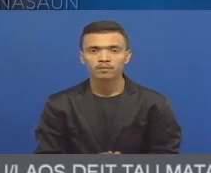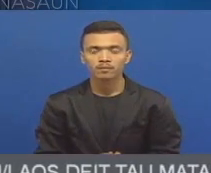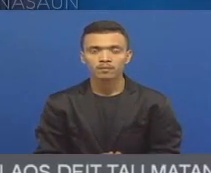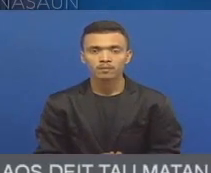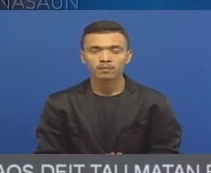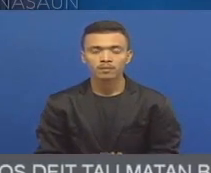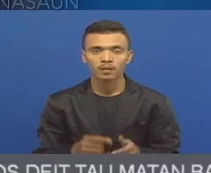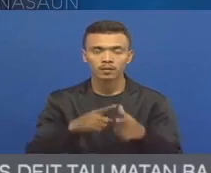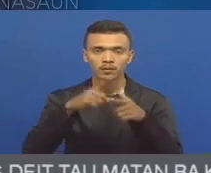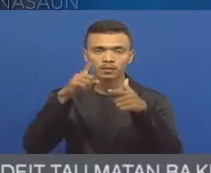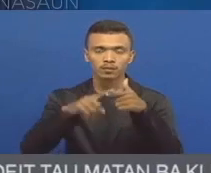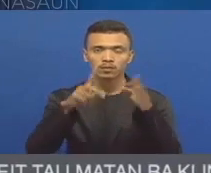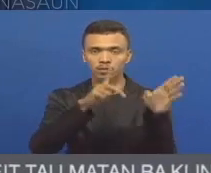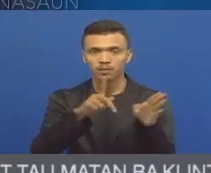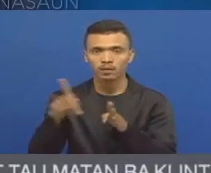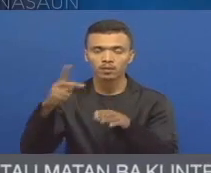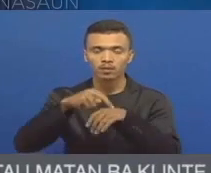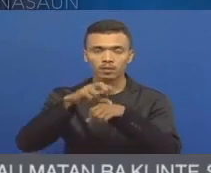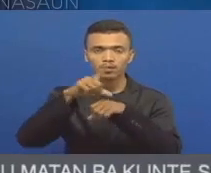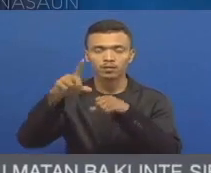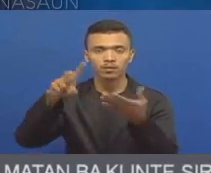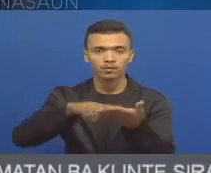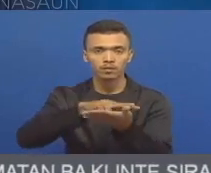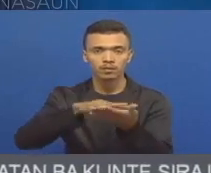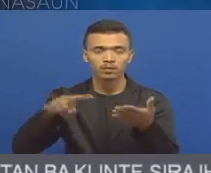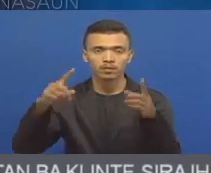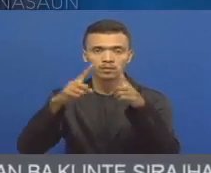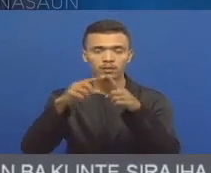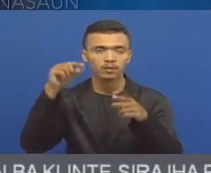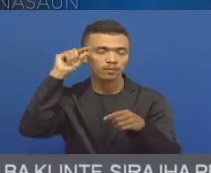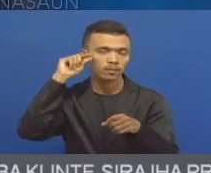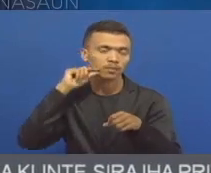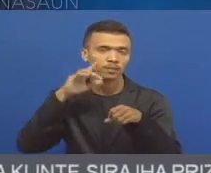pilar segundo ba plan nasional nasional violencia bazia bazenero ia area